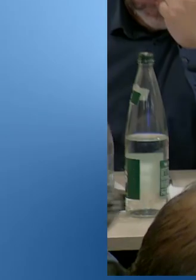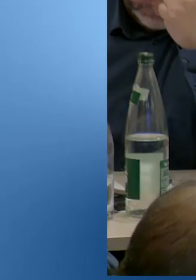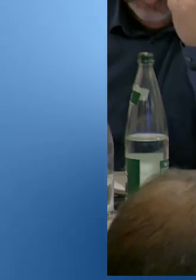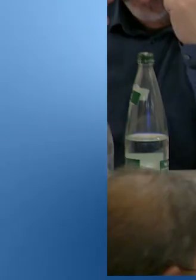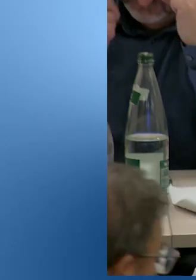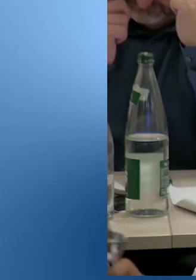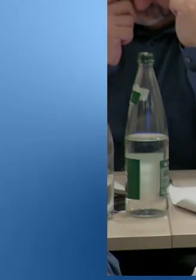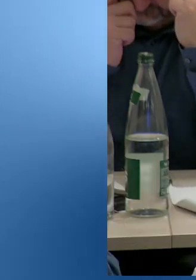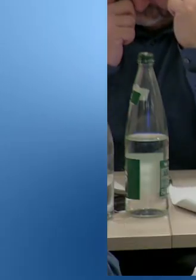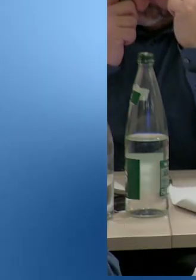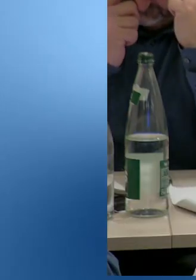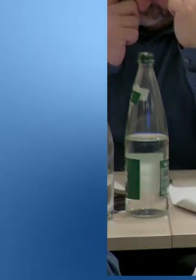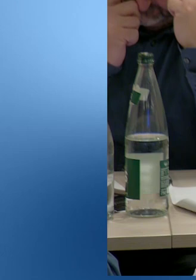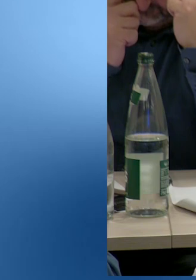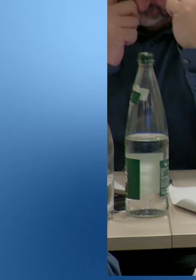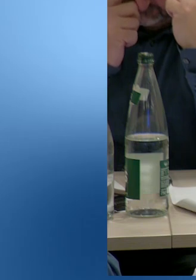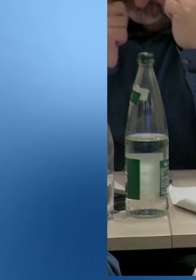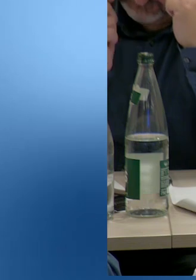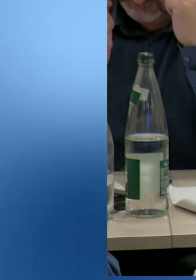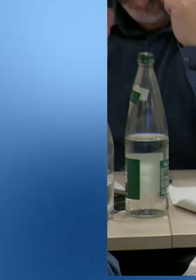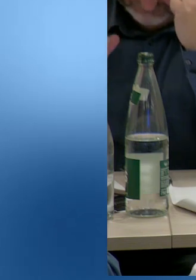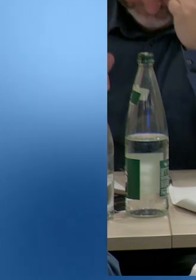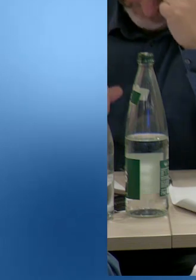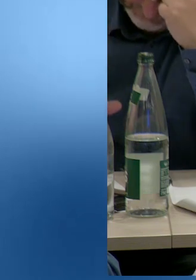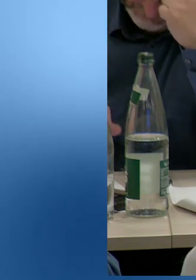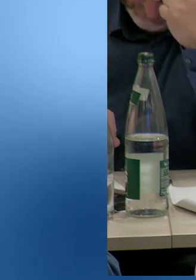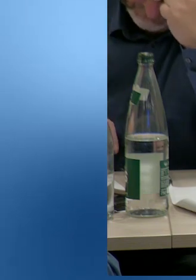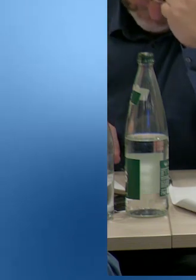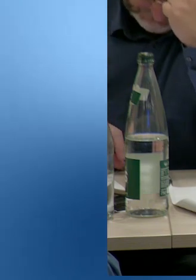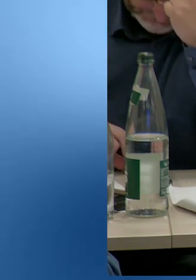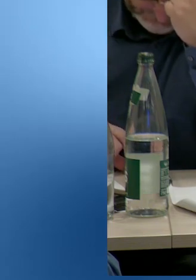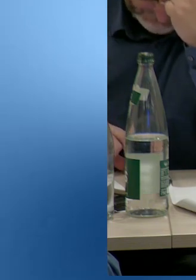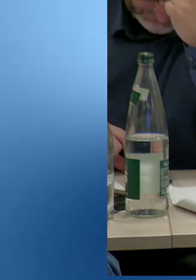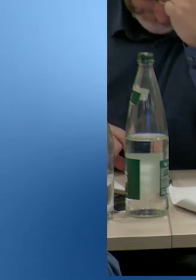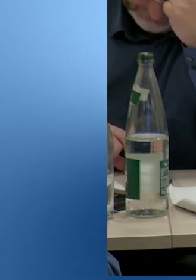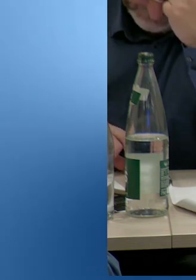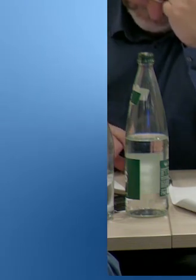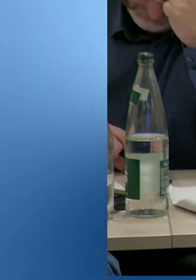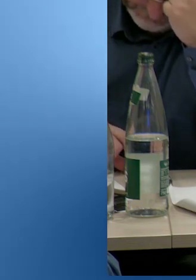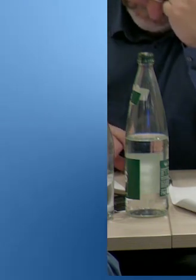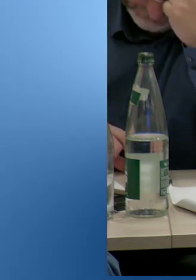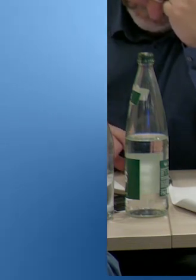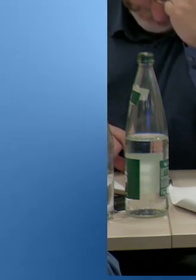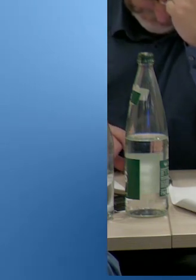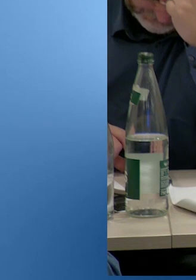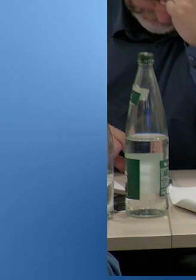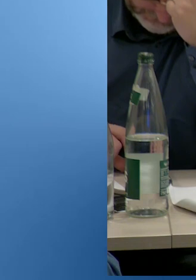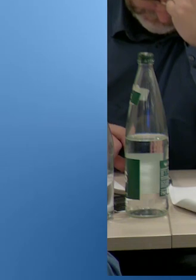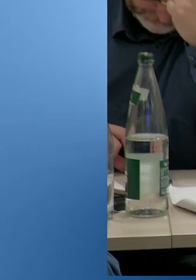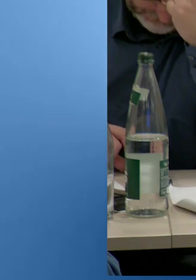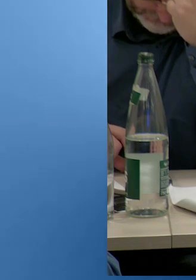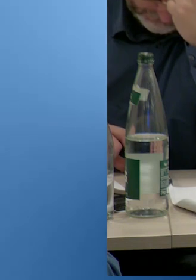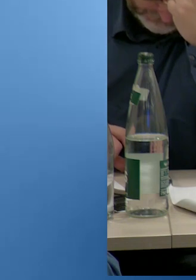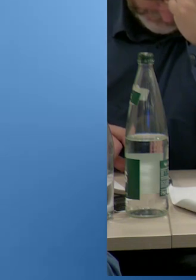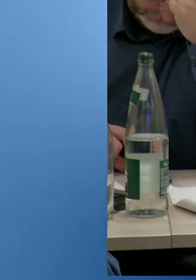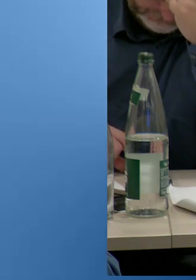voit bien que l'expérience du 40 de galerie larlequin ne vous a pas servi puisque je rappelle que la rénovation partielle